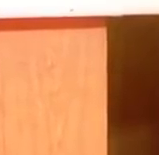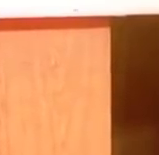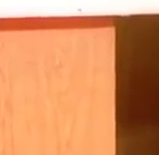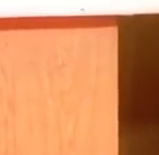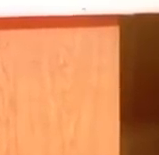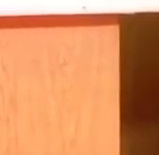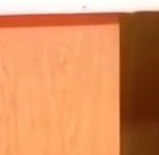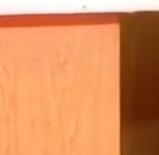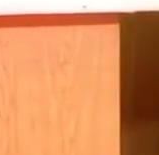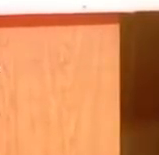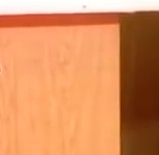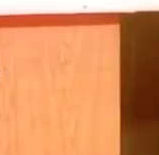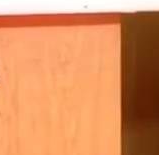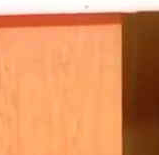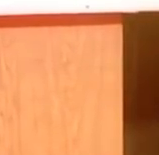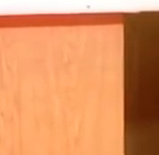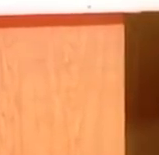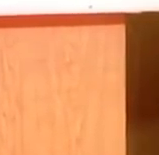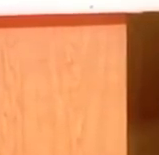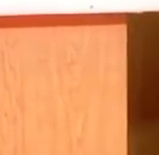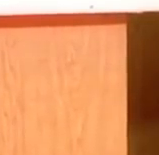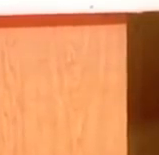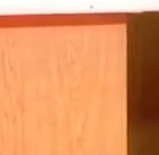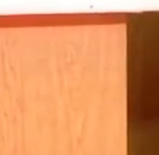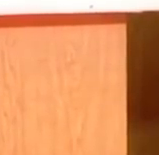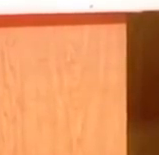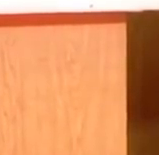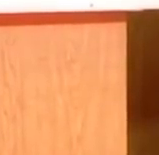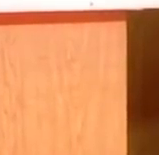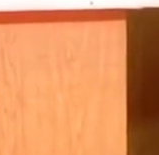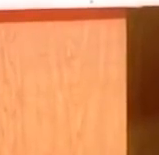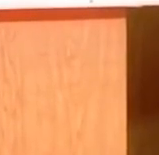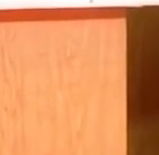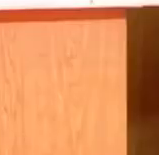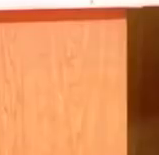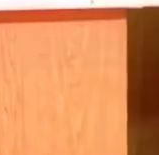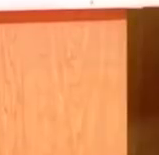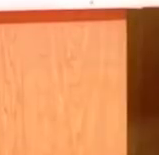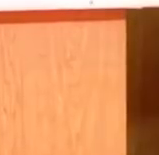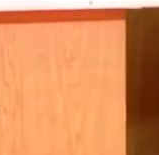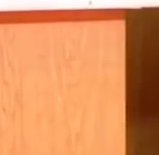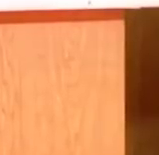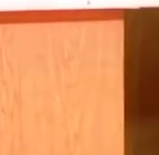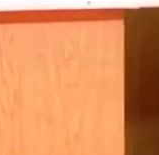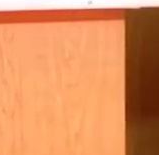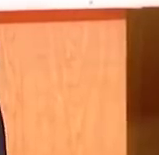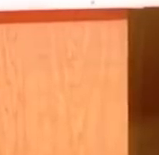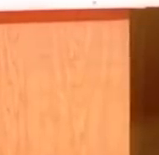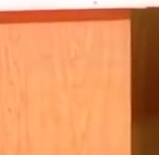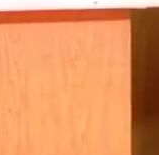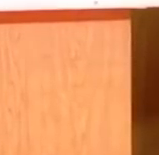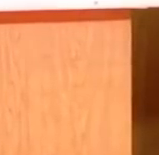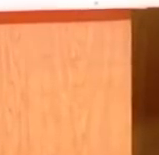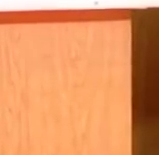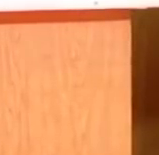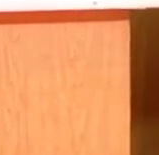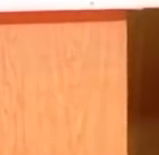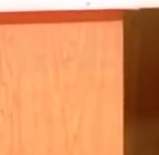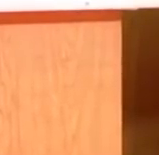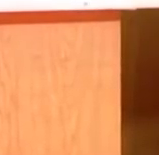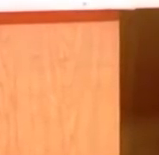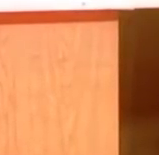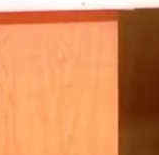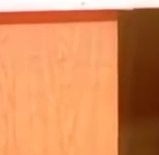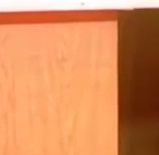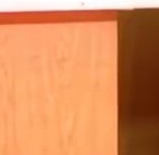balita. Panoorin ang unang balita sa unang hirit. At iba pang award-winning news ka sa youtube.com/GMA News. I-click lang ang